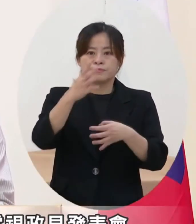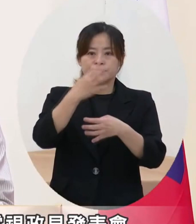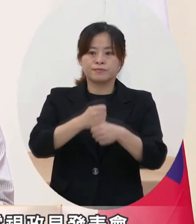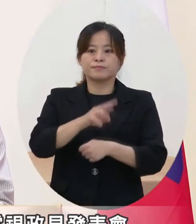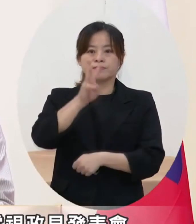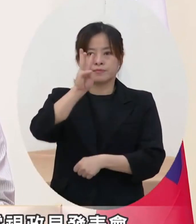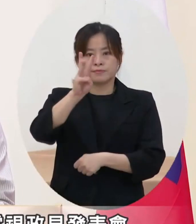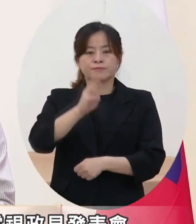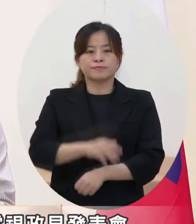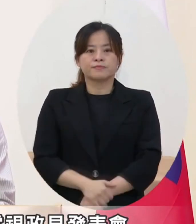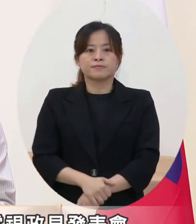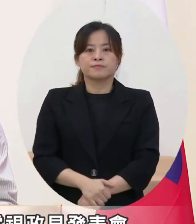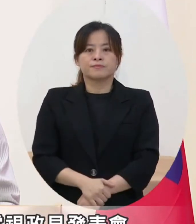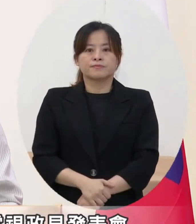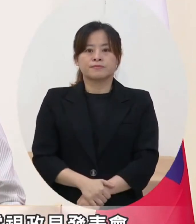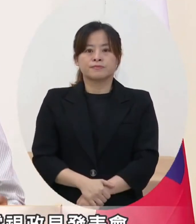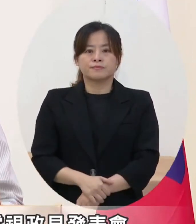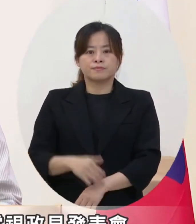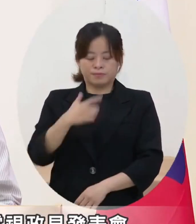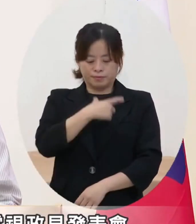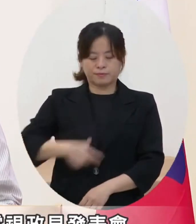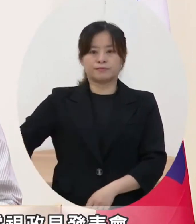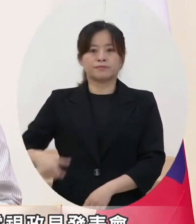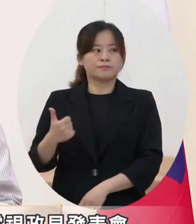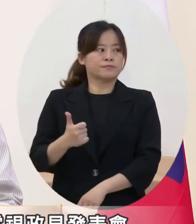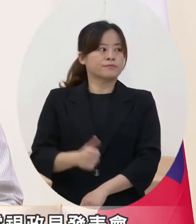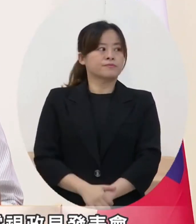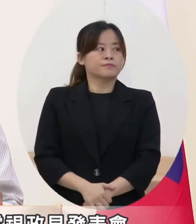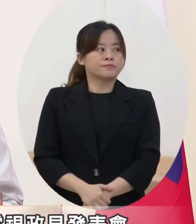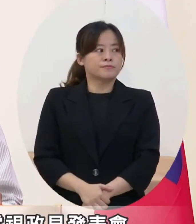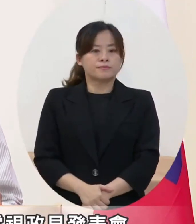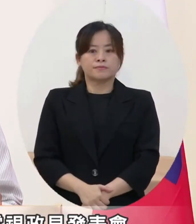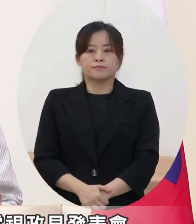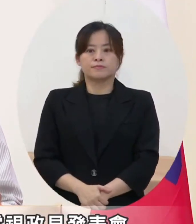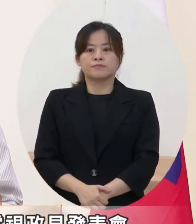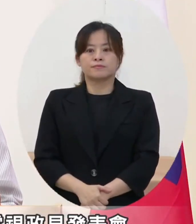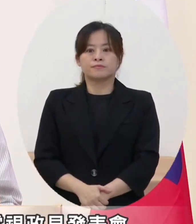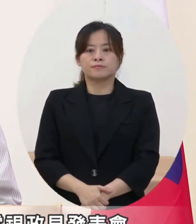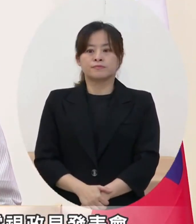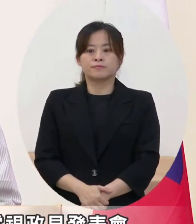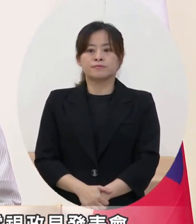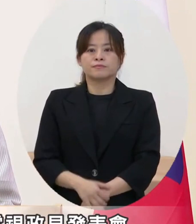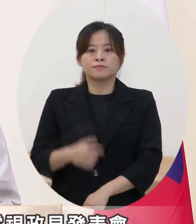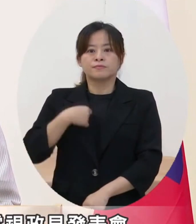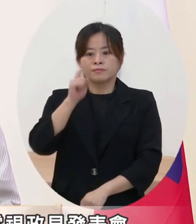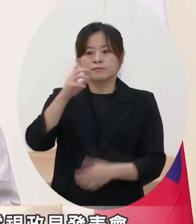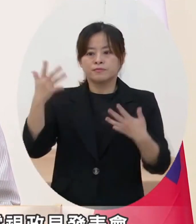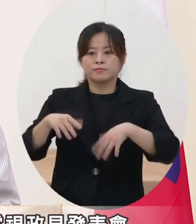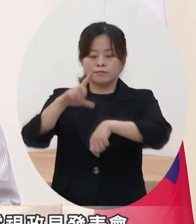3号曾运鹏候选人的证件发。